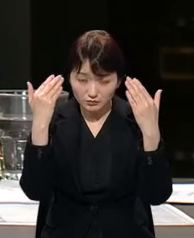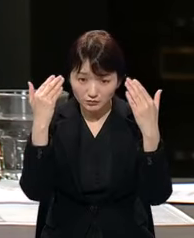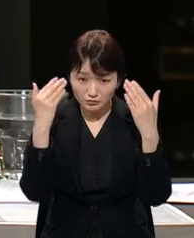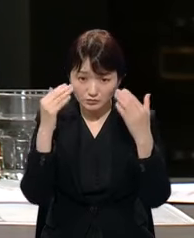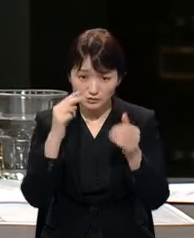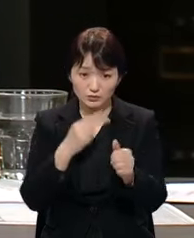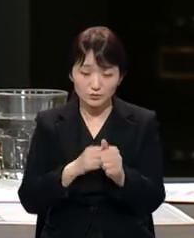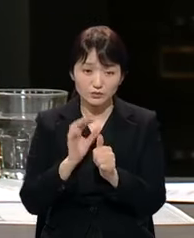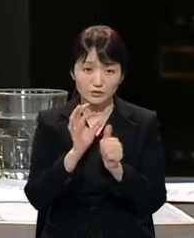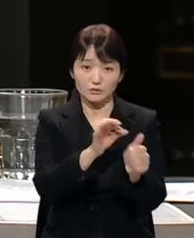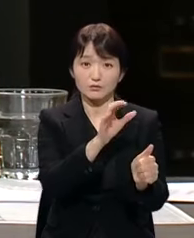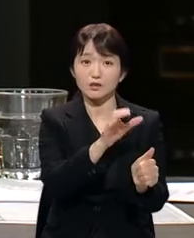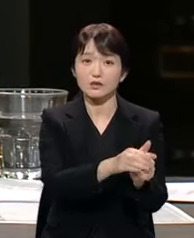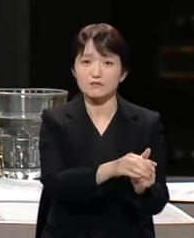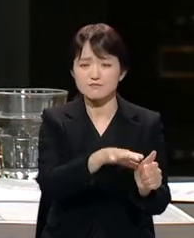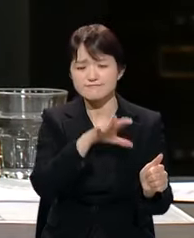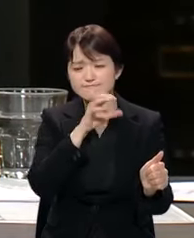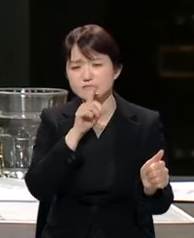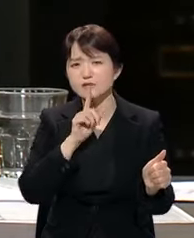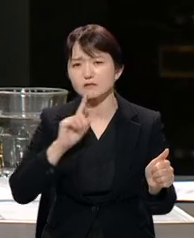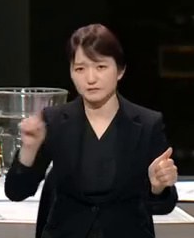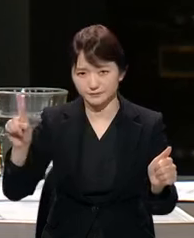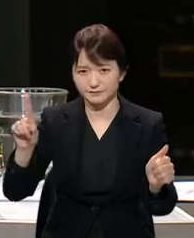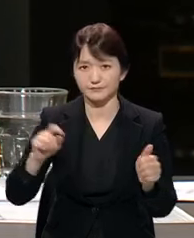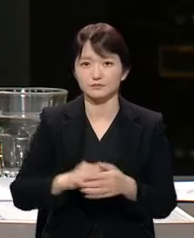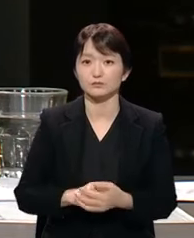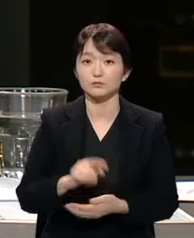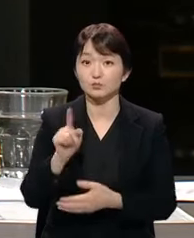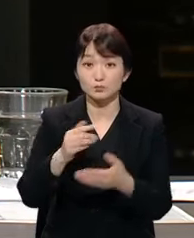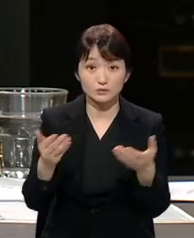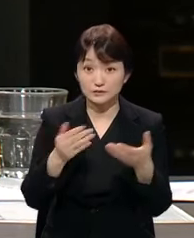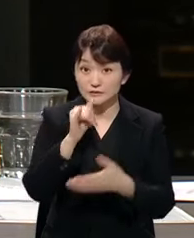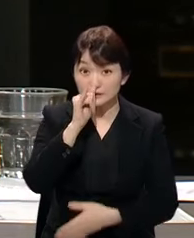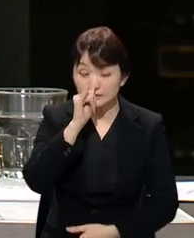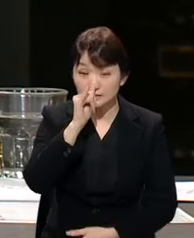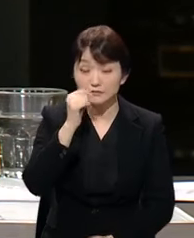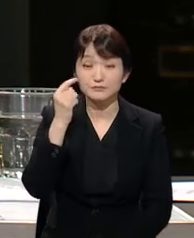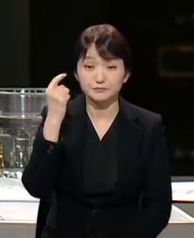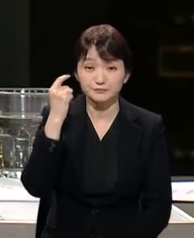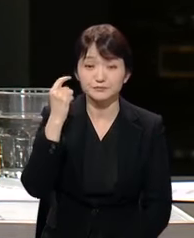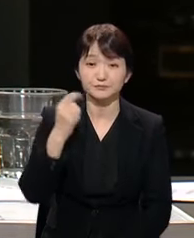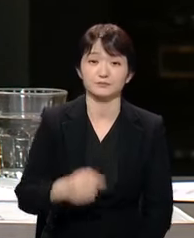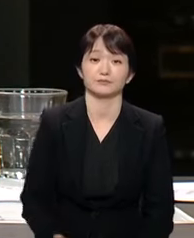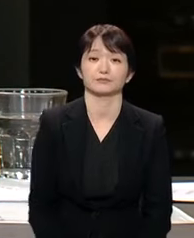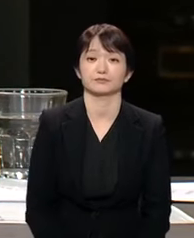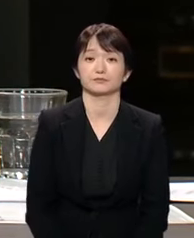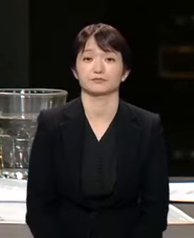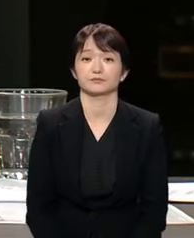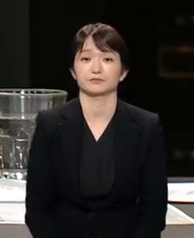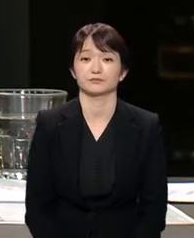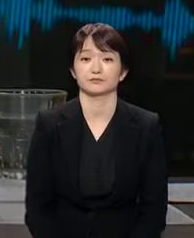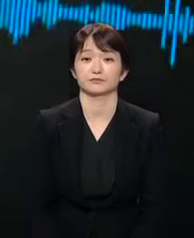알고 제보자가 문제를 제기한 상황입니다. 대체 어떤 일이 있었던 건지 들어보시죠.